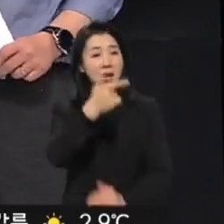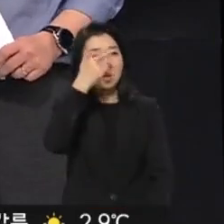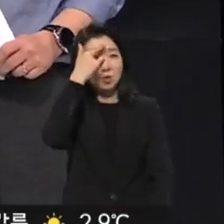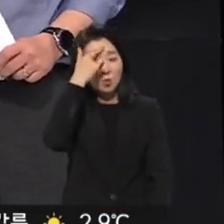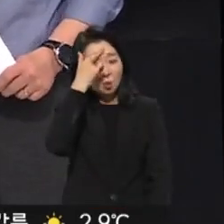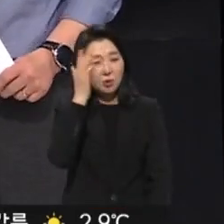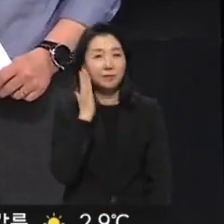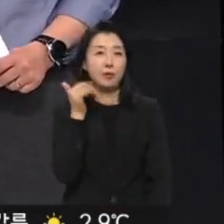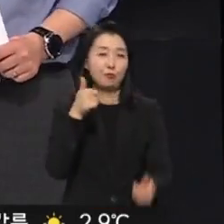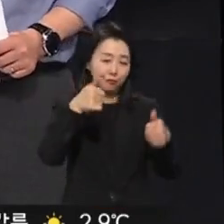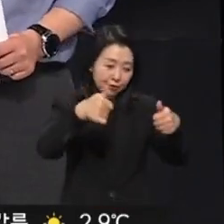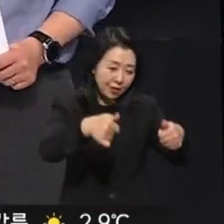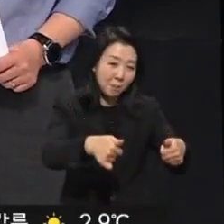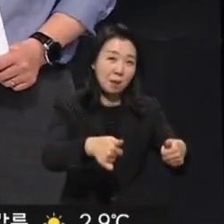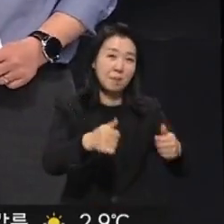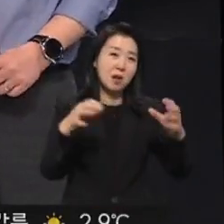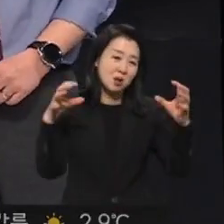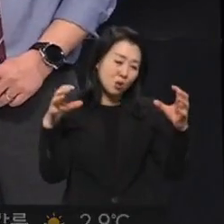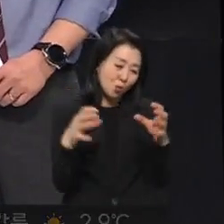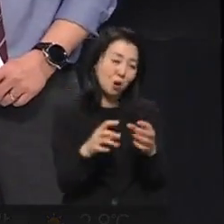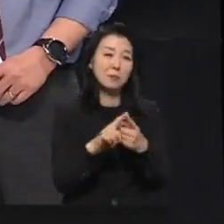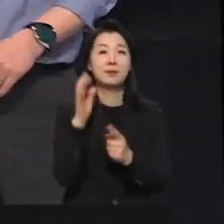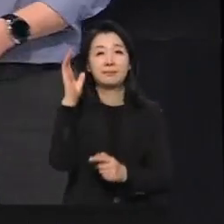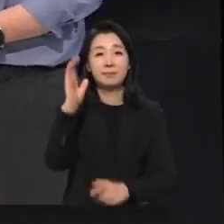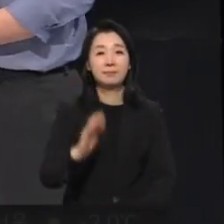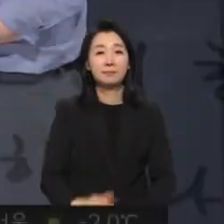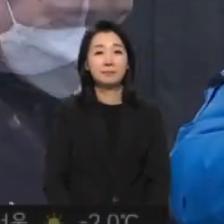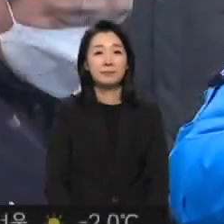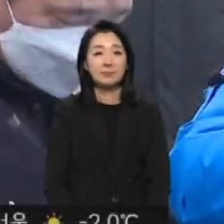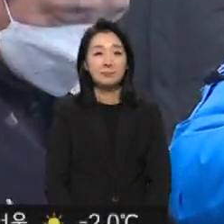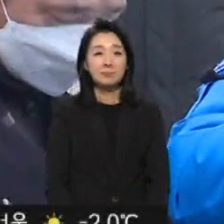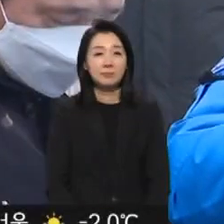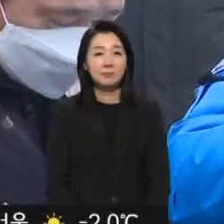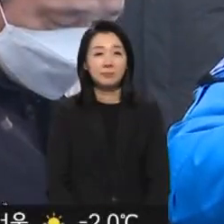대통령을 참배하면서도 통합을 강조했습니다.